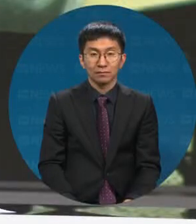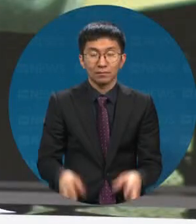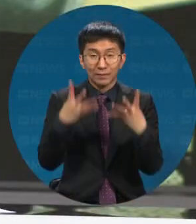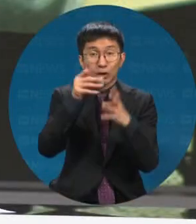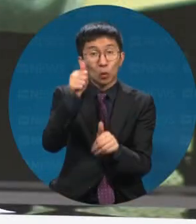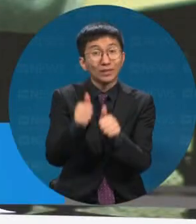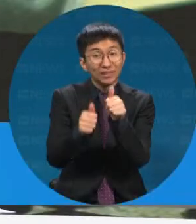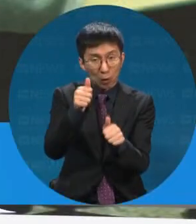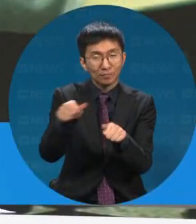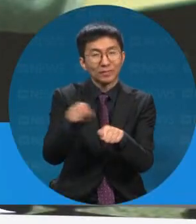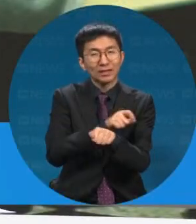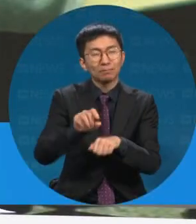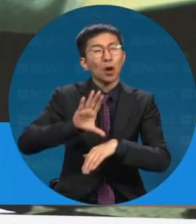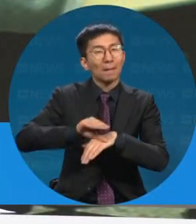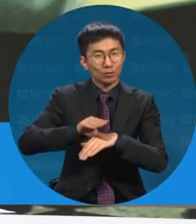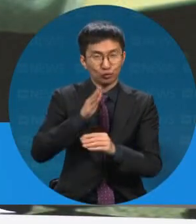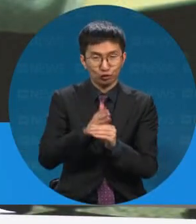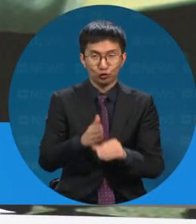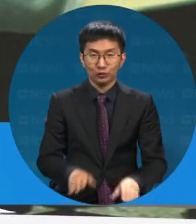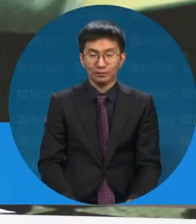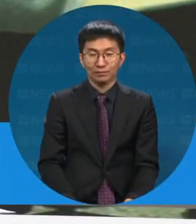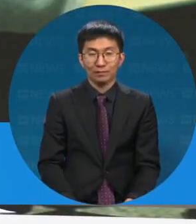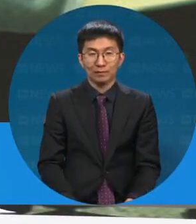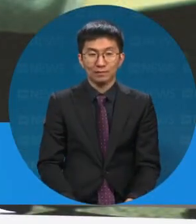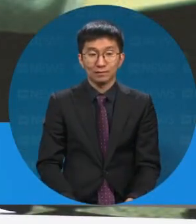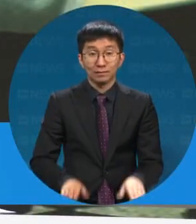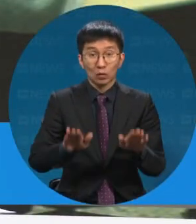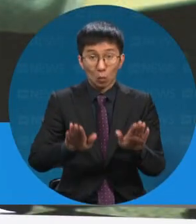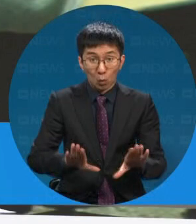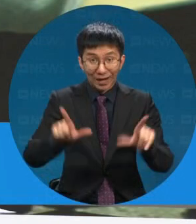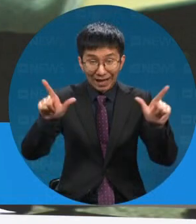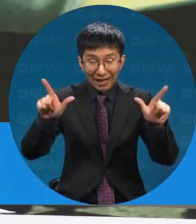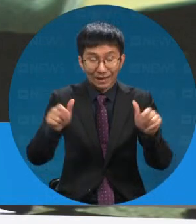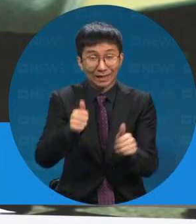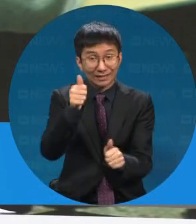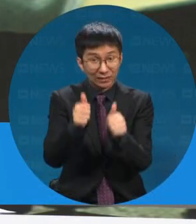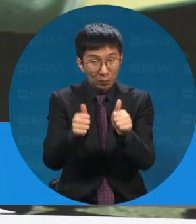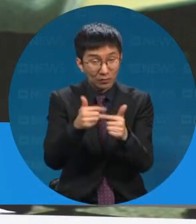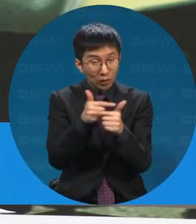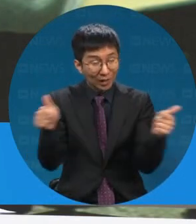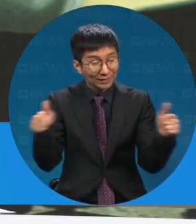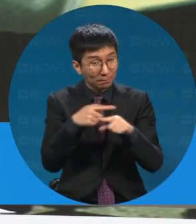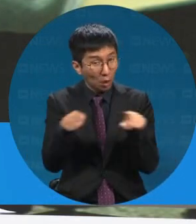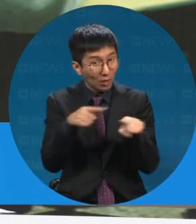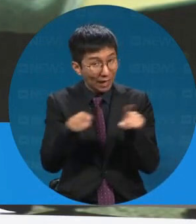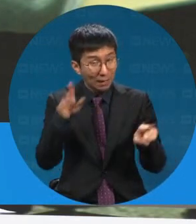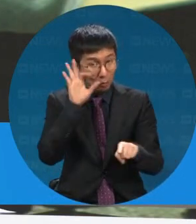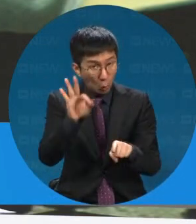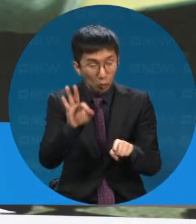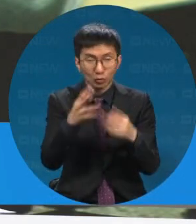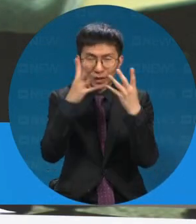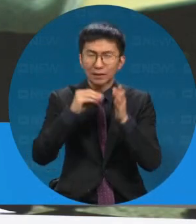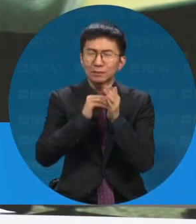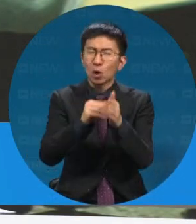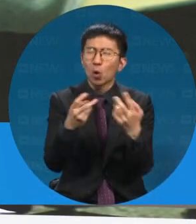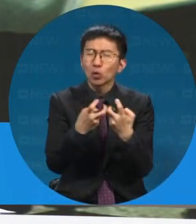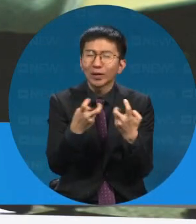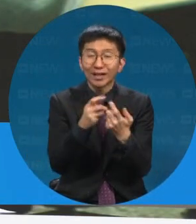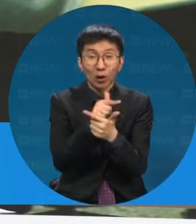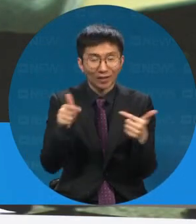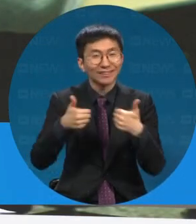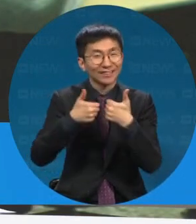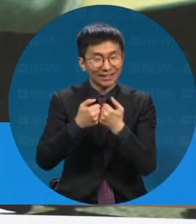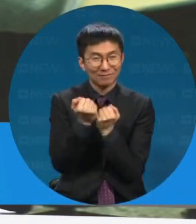수능 특집으로 전해드리고 있는 EBS 뉴스. 이번에는 올 수능 시험의 전반적인 분석과 함께 향후 입시 전략까지 좀 더